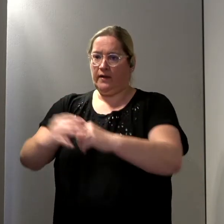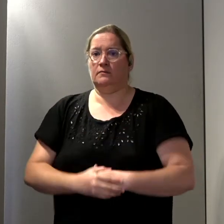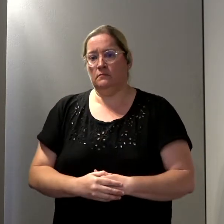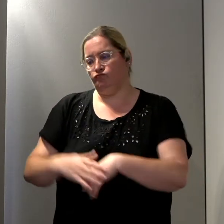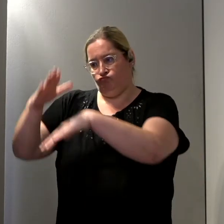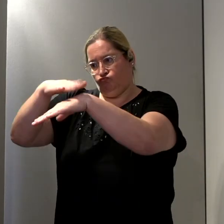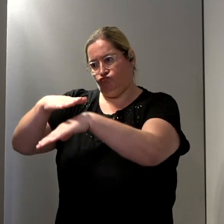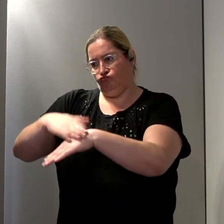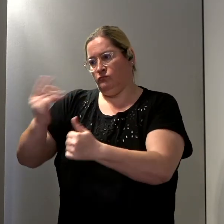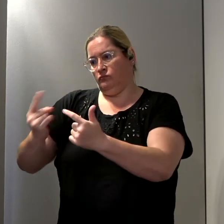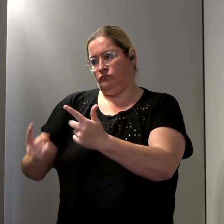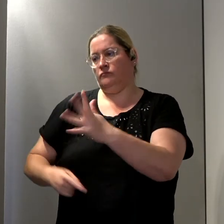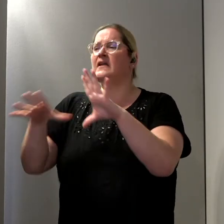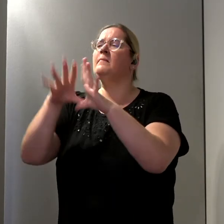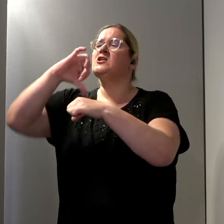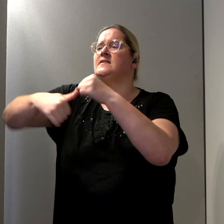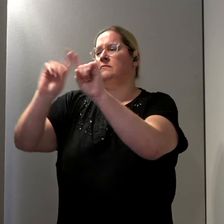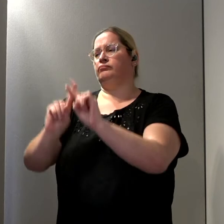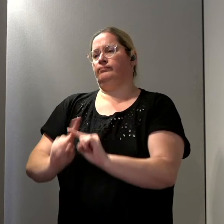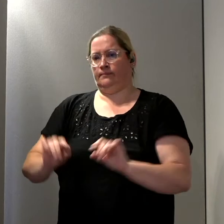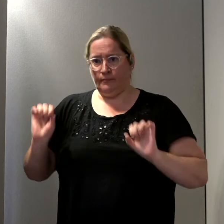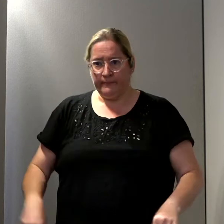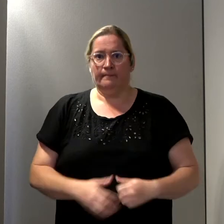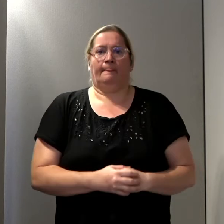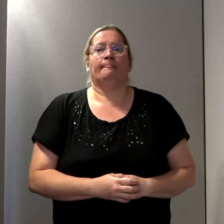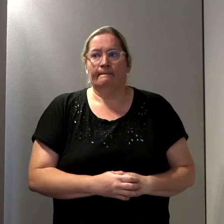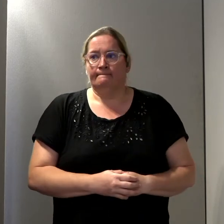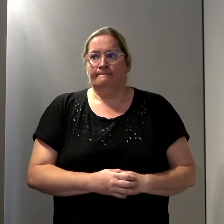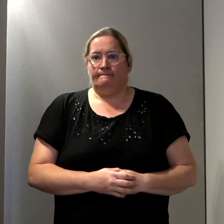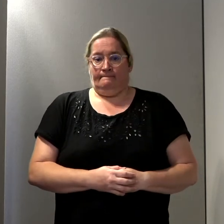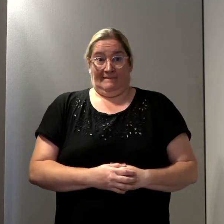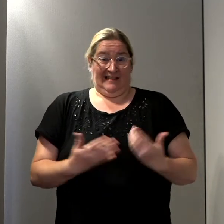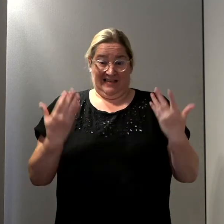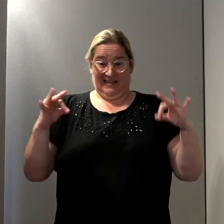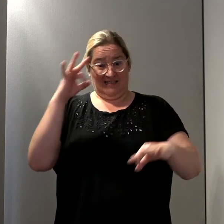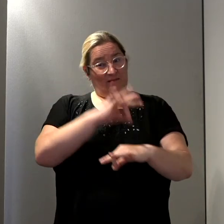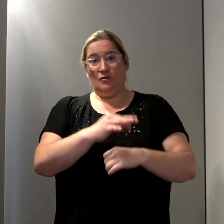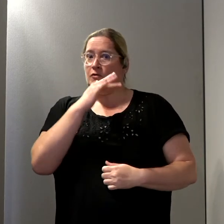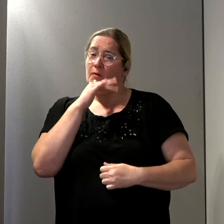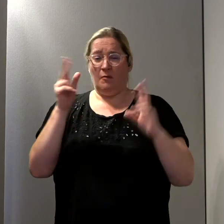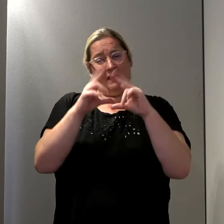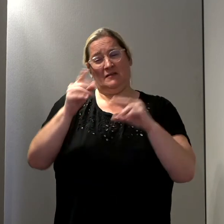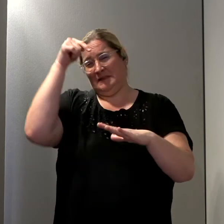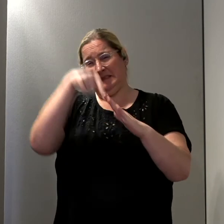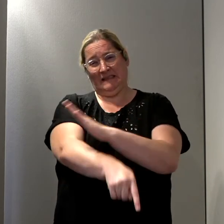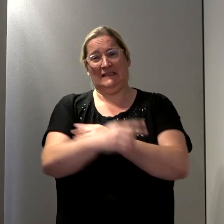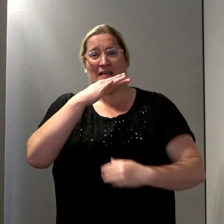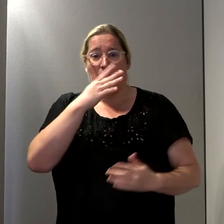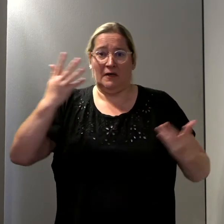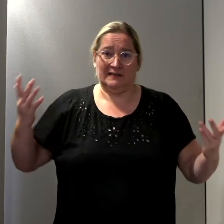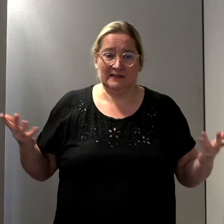type d'image. Alors aujourd'hui, bien évidemment, dans 10 minutes, on n'aura pas le temps de regarder en profondeur, mais je